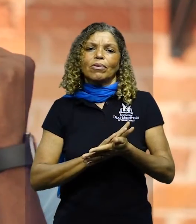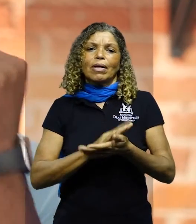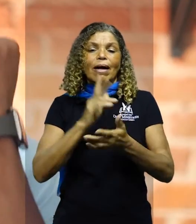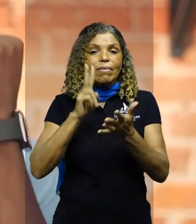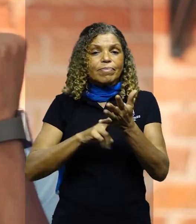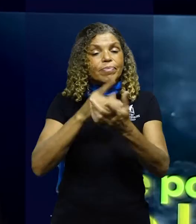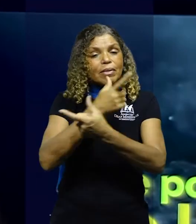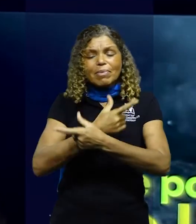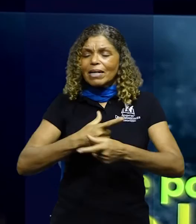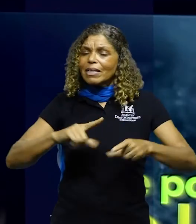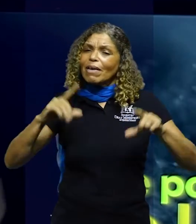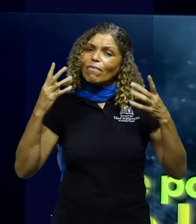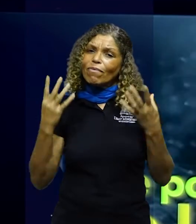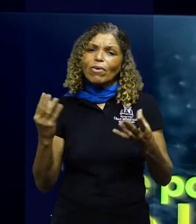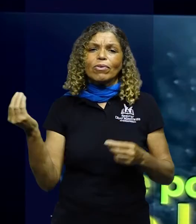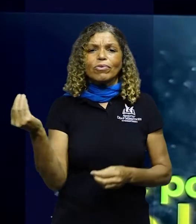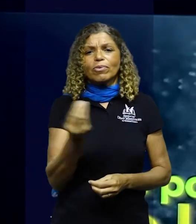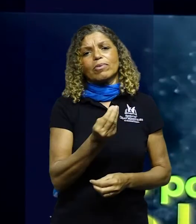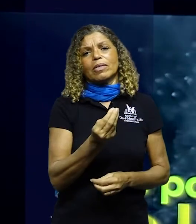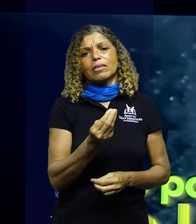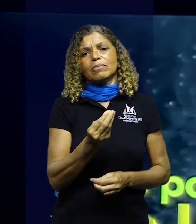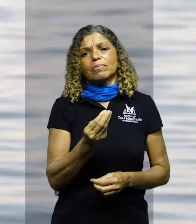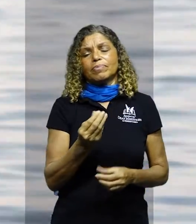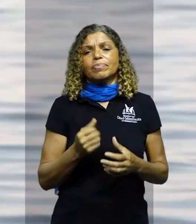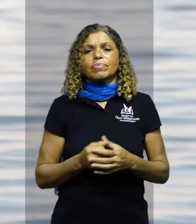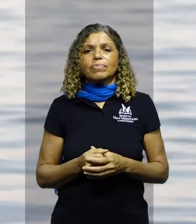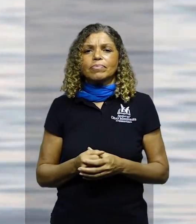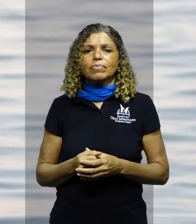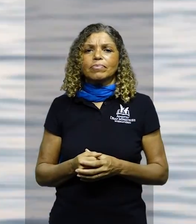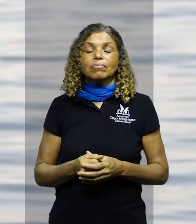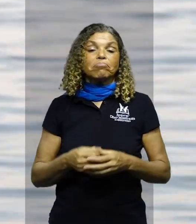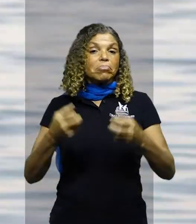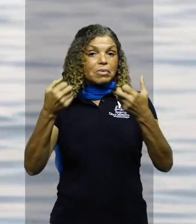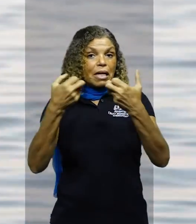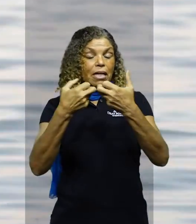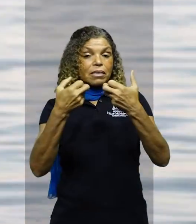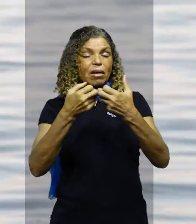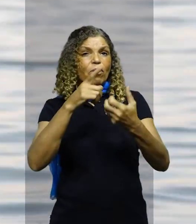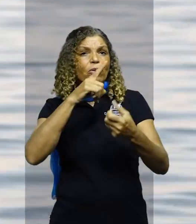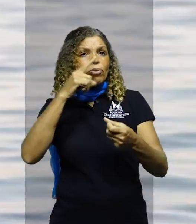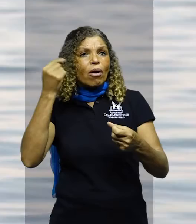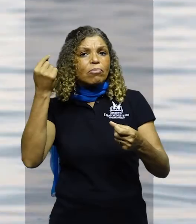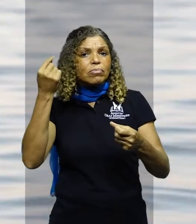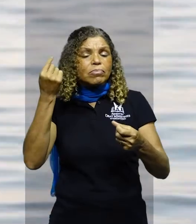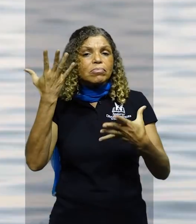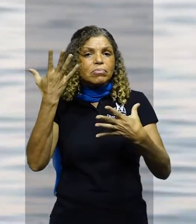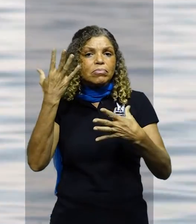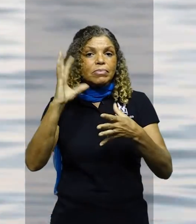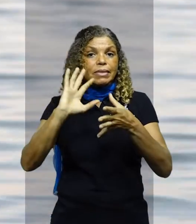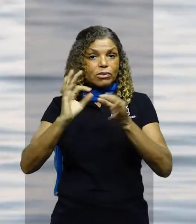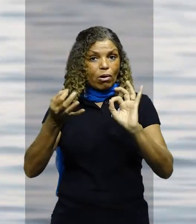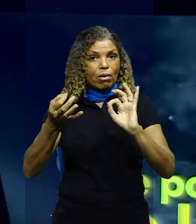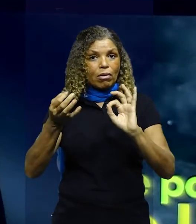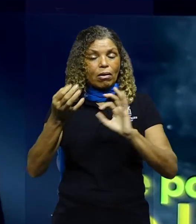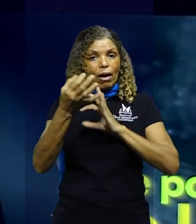vraie liberté. Prenons l'exemple d'un homme dont l'histoire est racontée dans la Bible, dans plusieurs pages